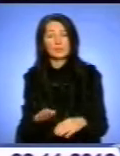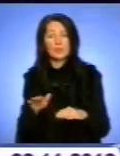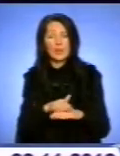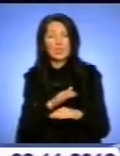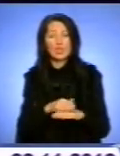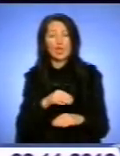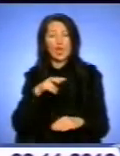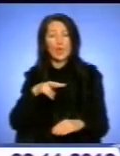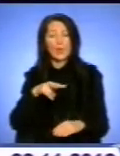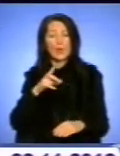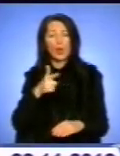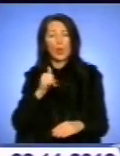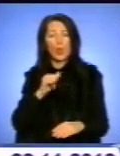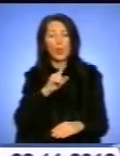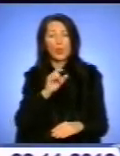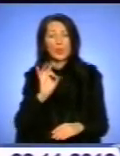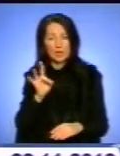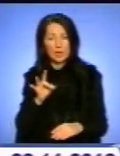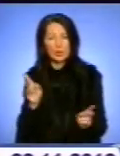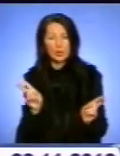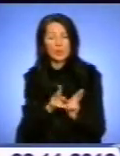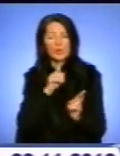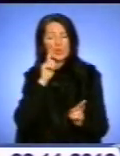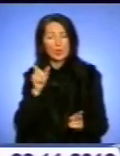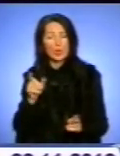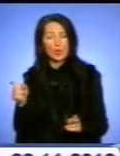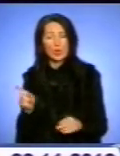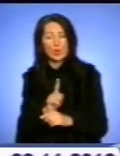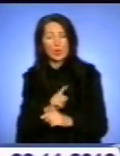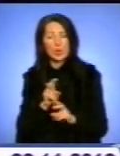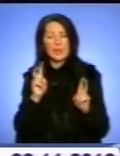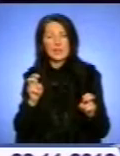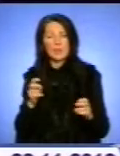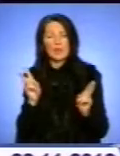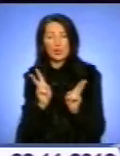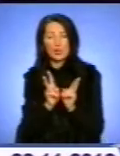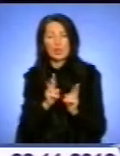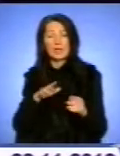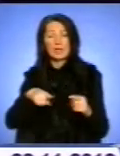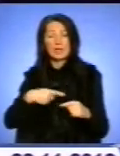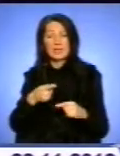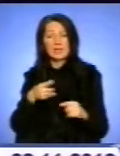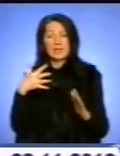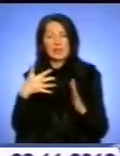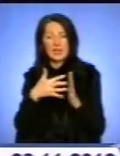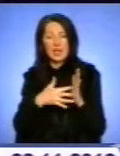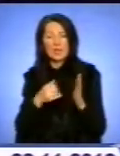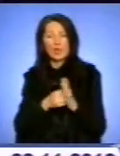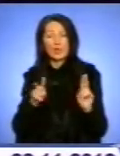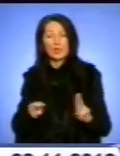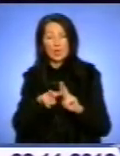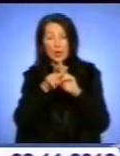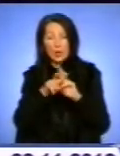Блаженніший Любомир Гузар зустрівся із молоддю Тернополя. Тема зустрічі – через терни до зірок патріарх Йосип Сліпий, людина правди і